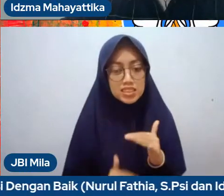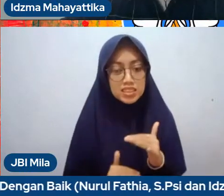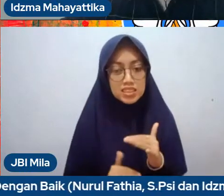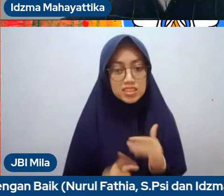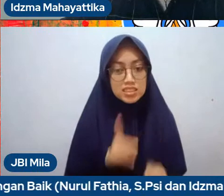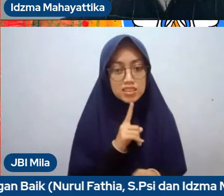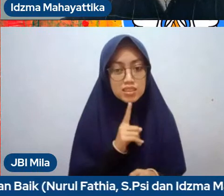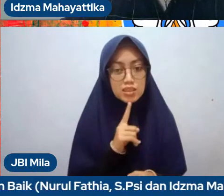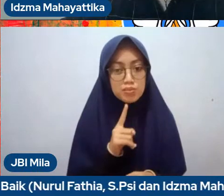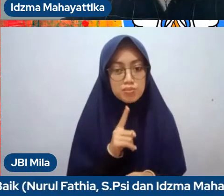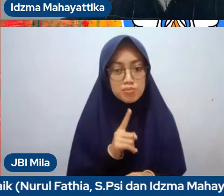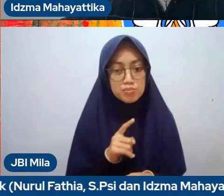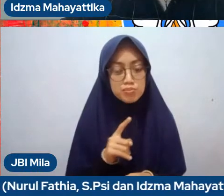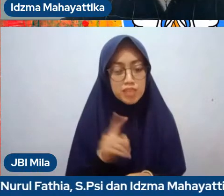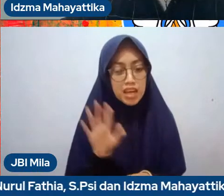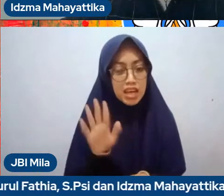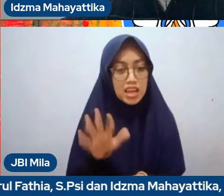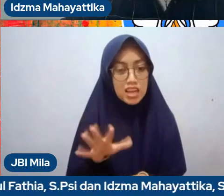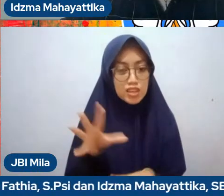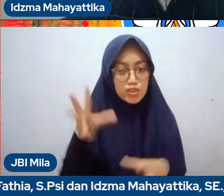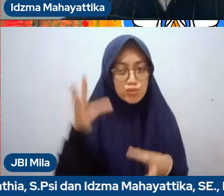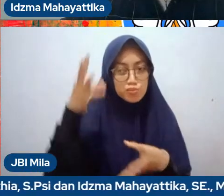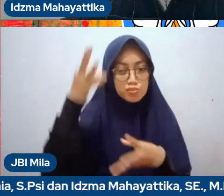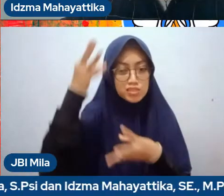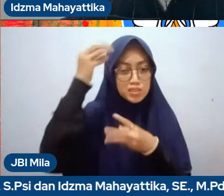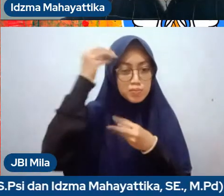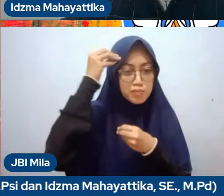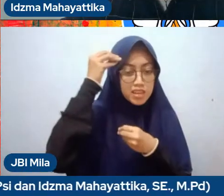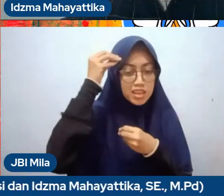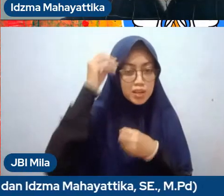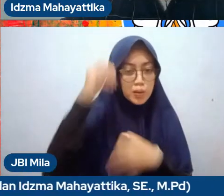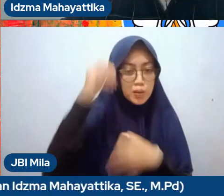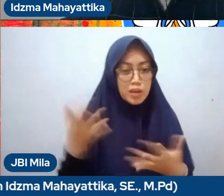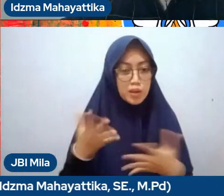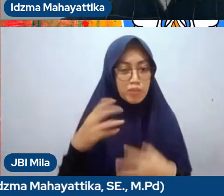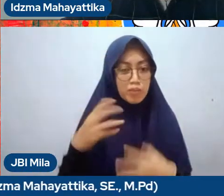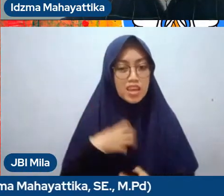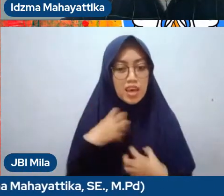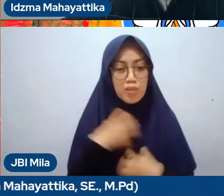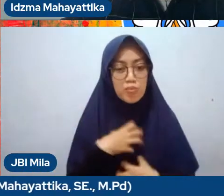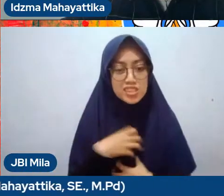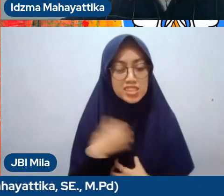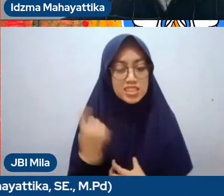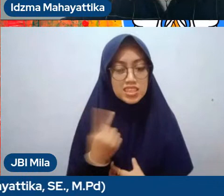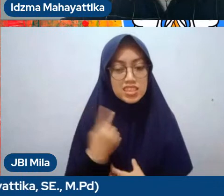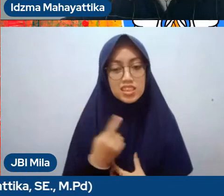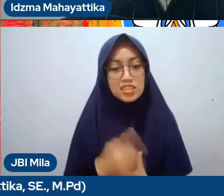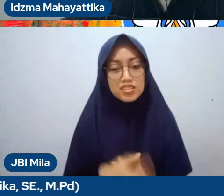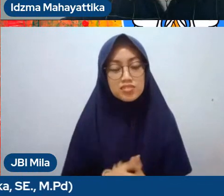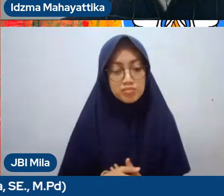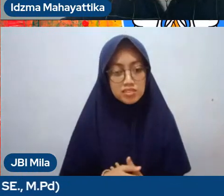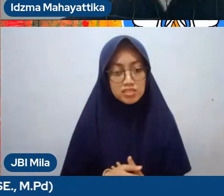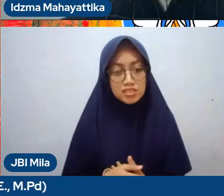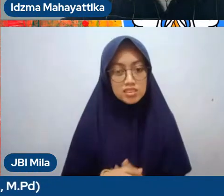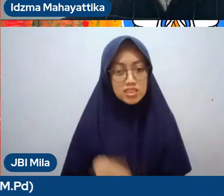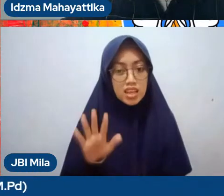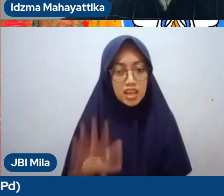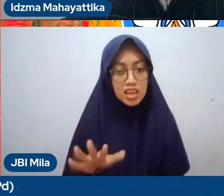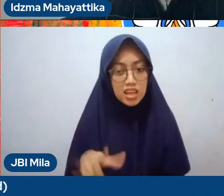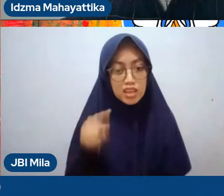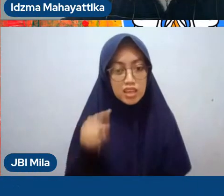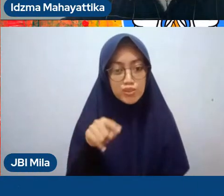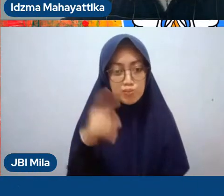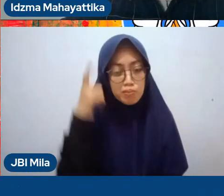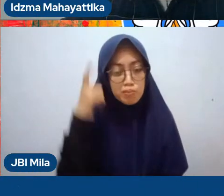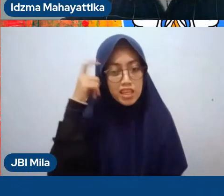murid merekam emosi kita gitu ya. Dan murid juga sebenarnya tadi sudah diutarakan belajar